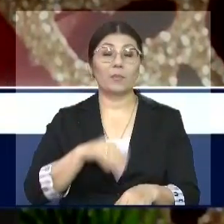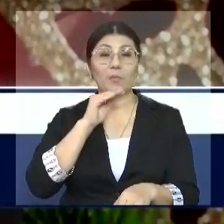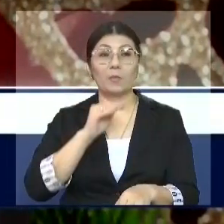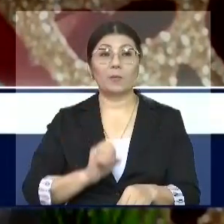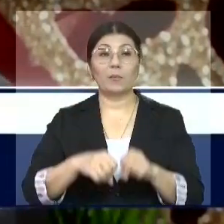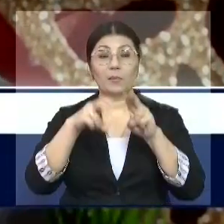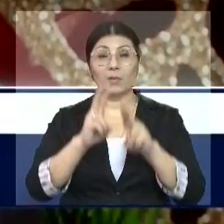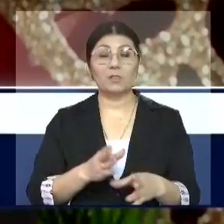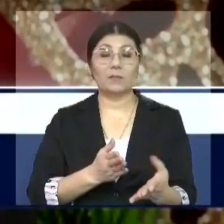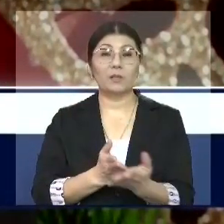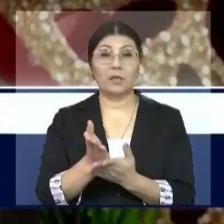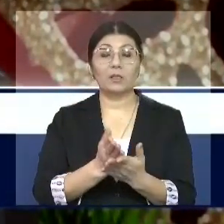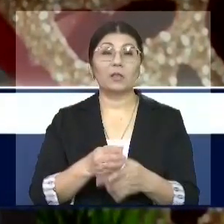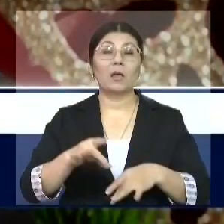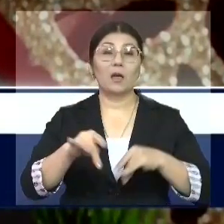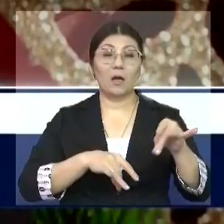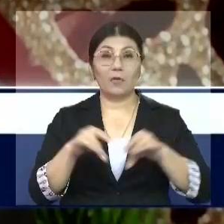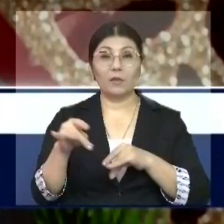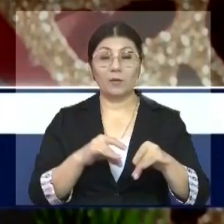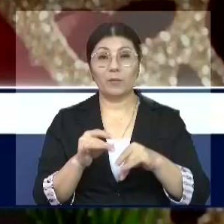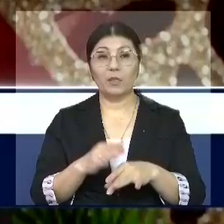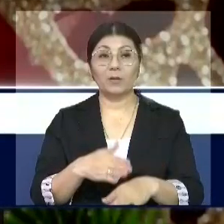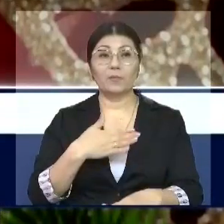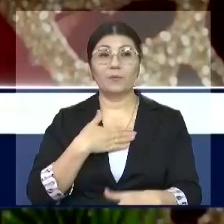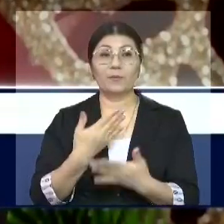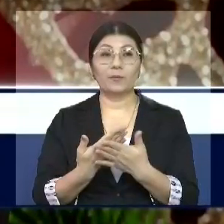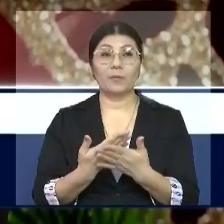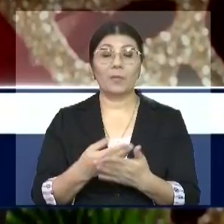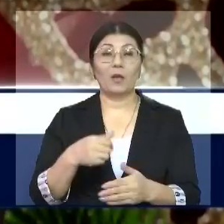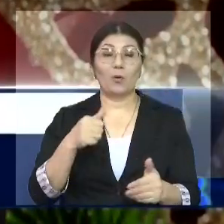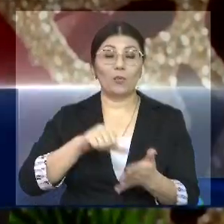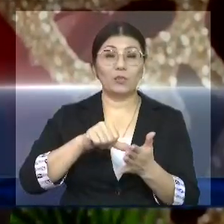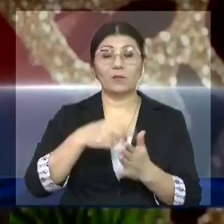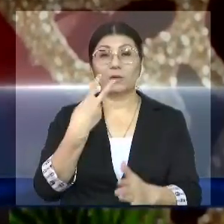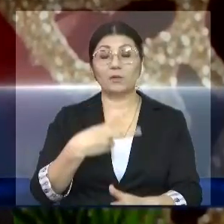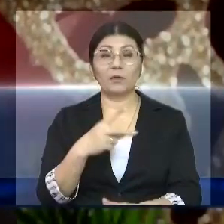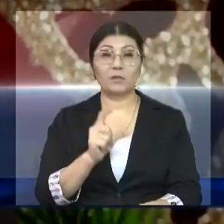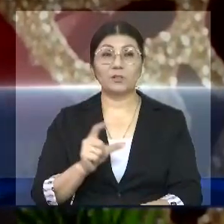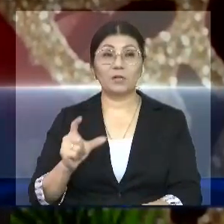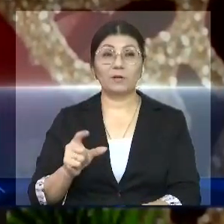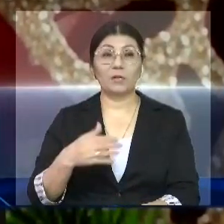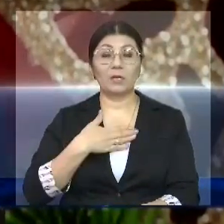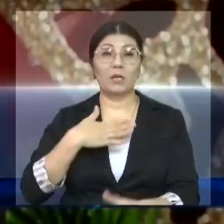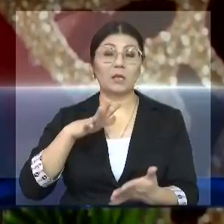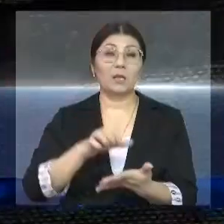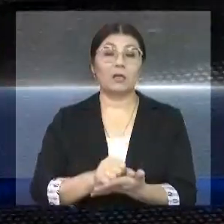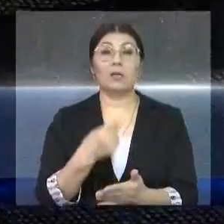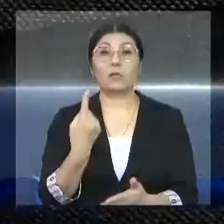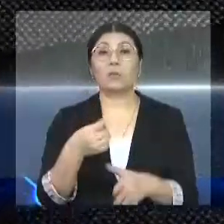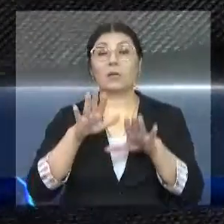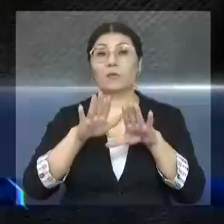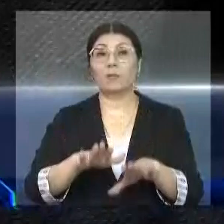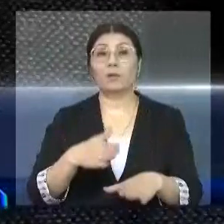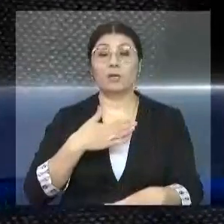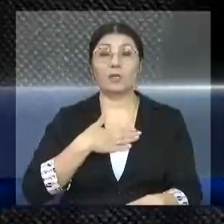легковых автомобилей, получается, там участвовало 20 человек. Ну, среди них я занял первое место. У